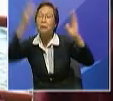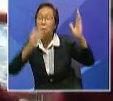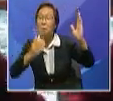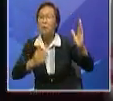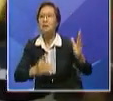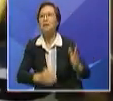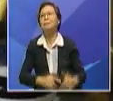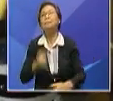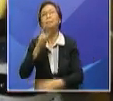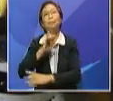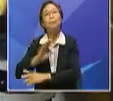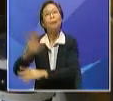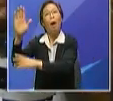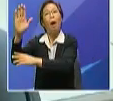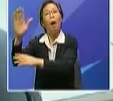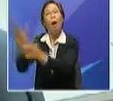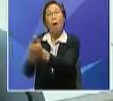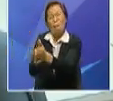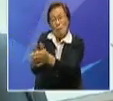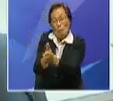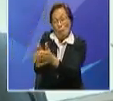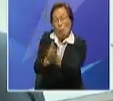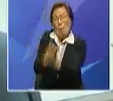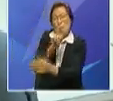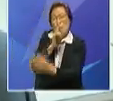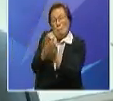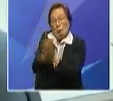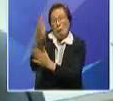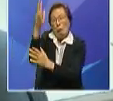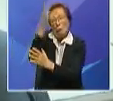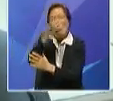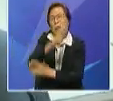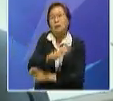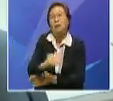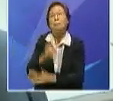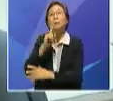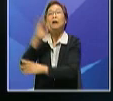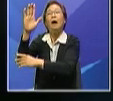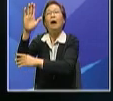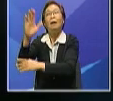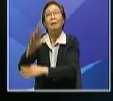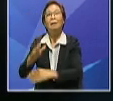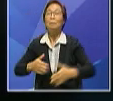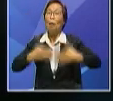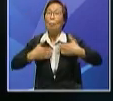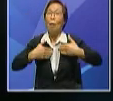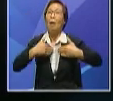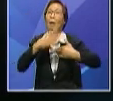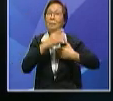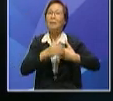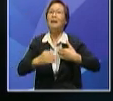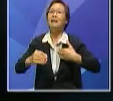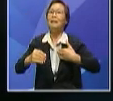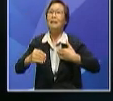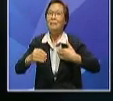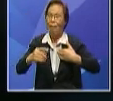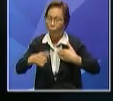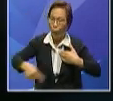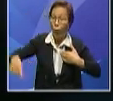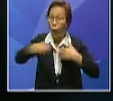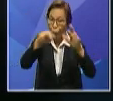adalah mendivestasi kesungguhan kerajaan dan menjamin kesejahteraan dan kemakmuran rakyat Indonesia keseluruhan